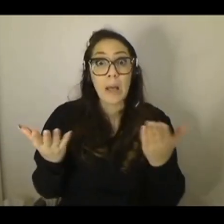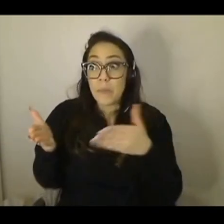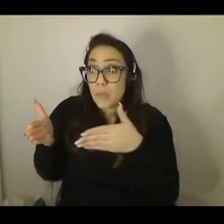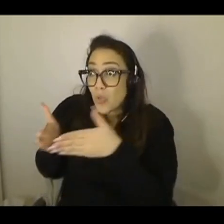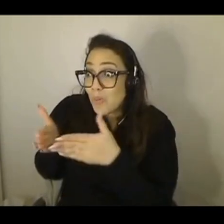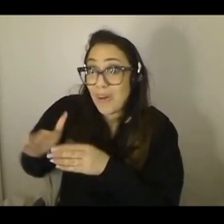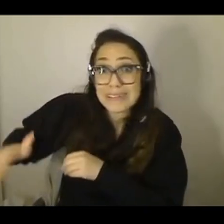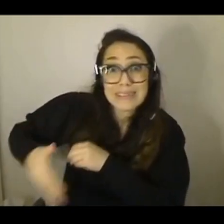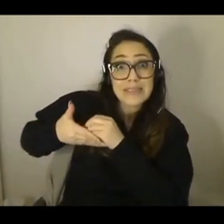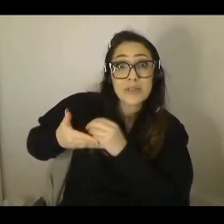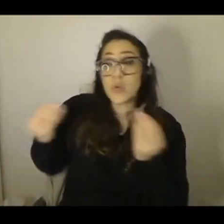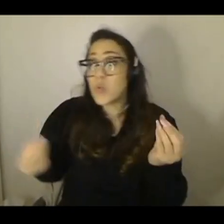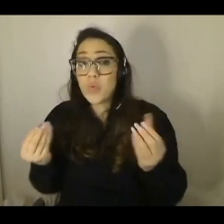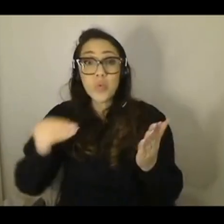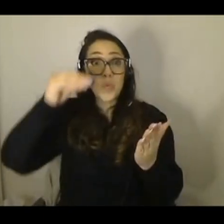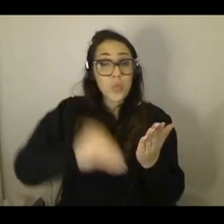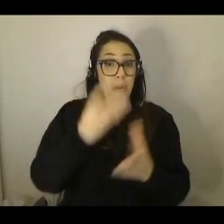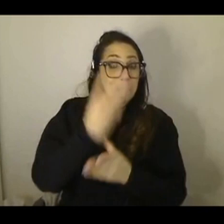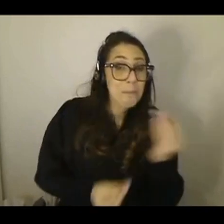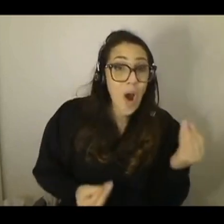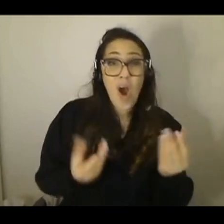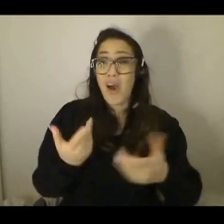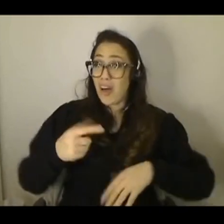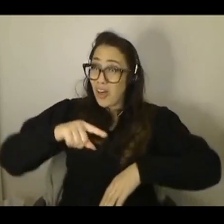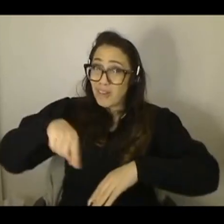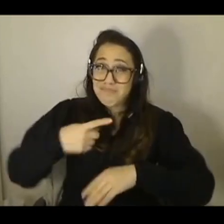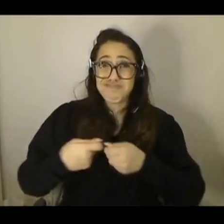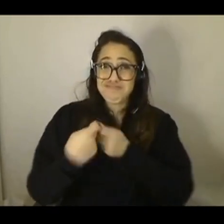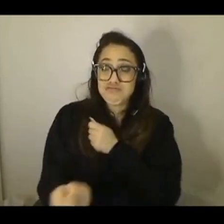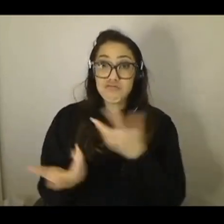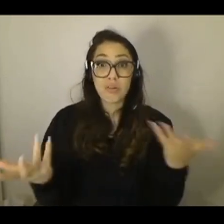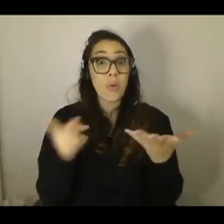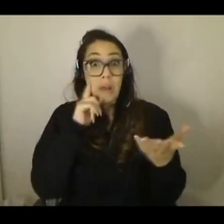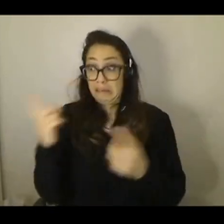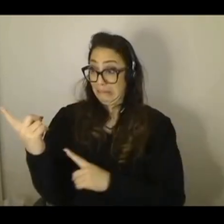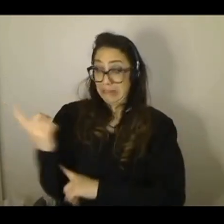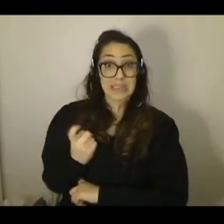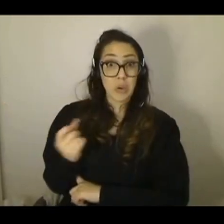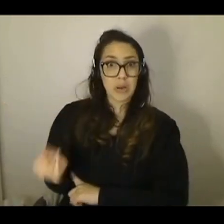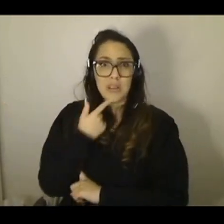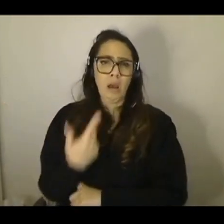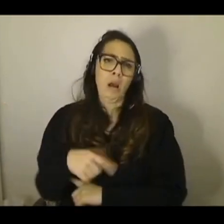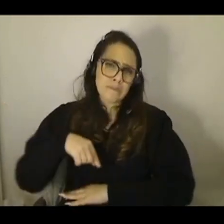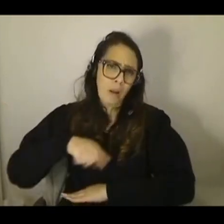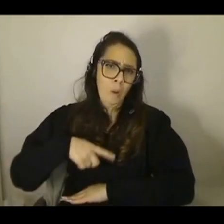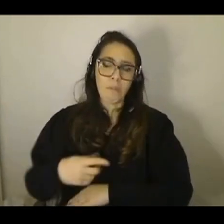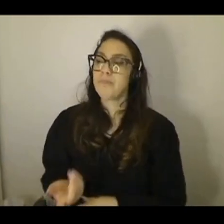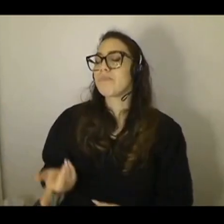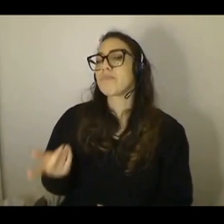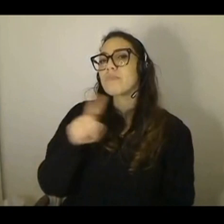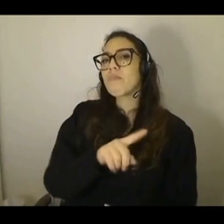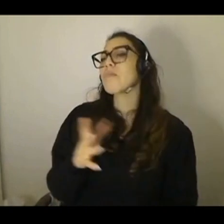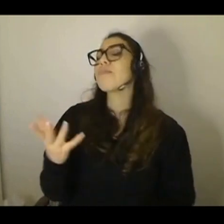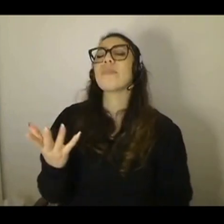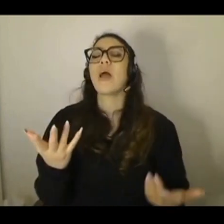choses ne sont pas remplies automatiquement? Est-ce que c'est assez chronophage ou pas du tout? Parce qu'on a eu une question à ce sujet-là en disant que ça prenait peut-être du temps. Alors, quand ils ont tout modifié, c'était